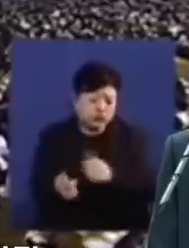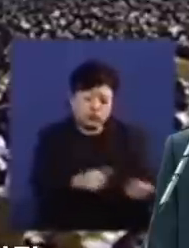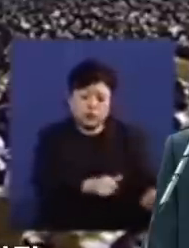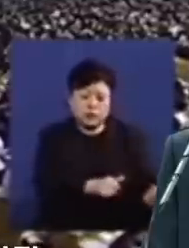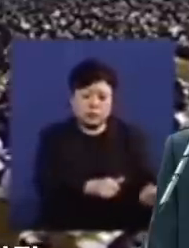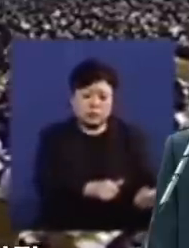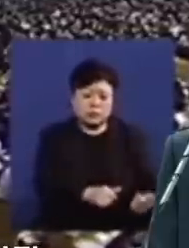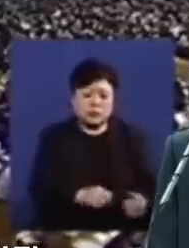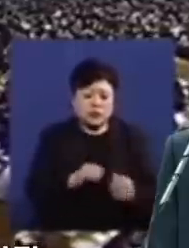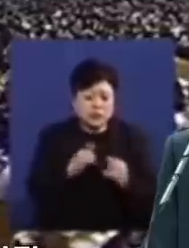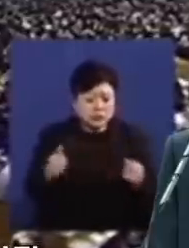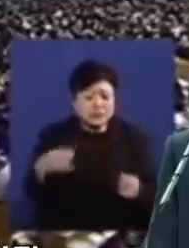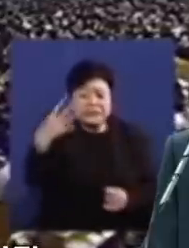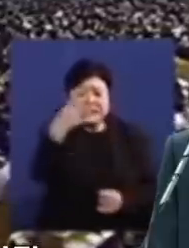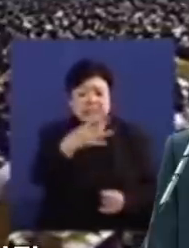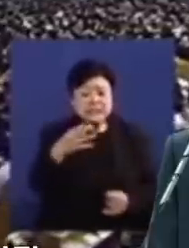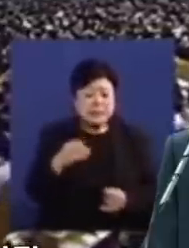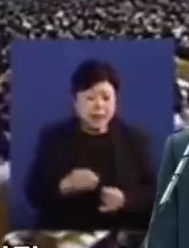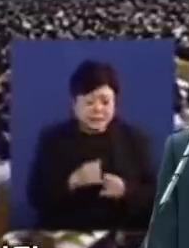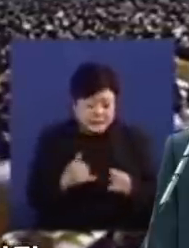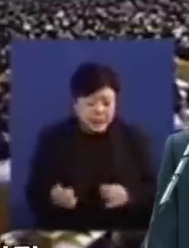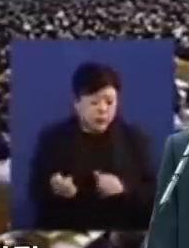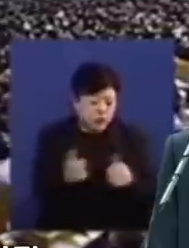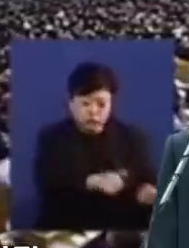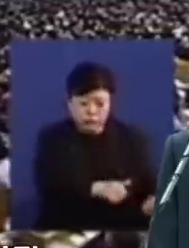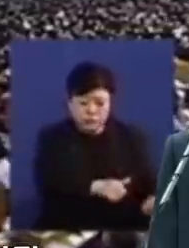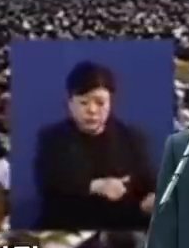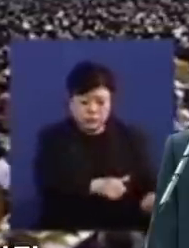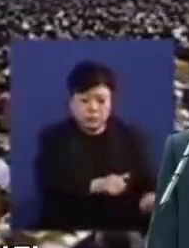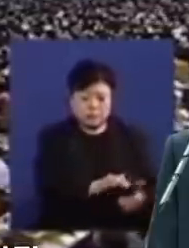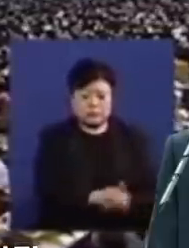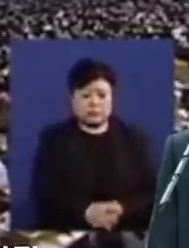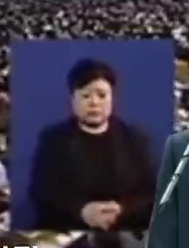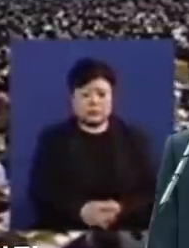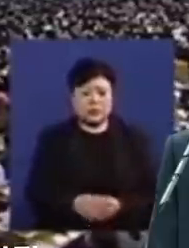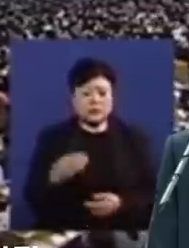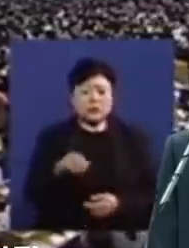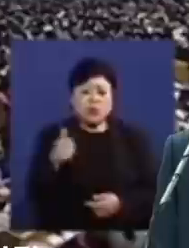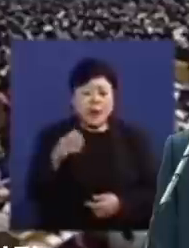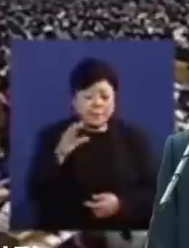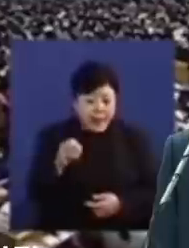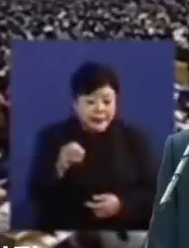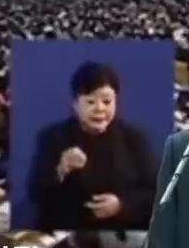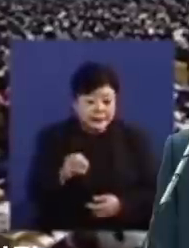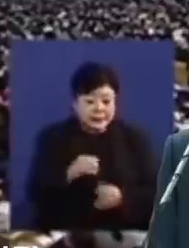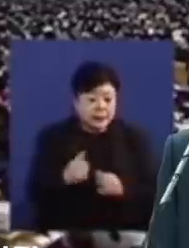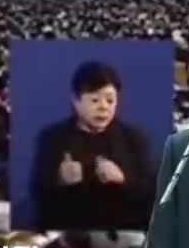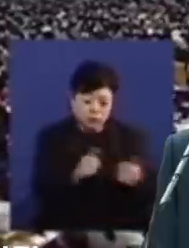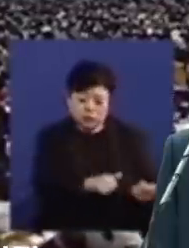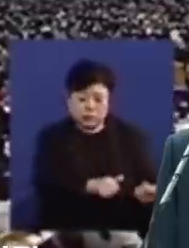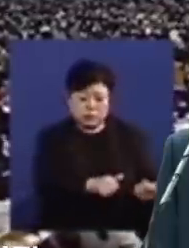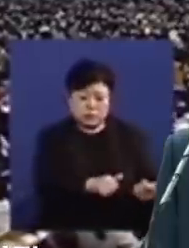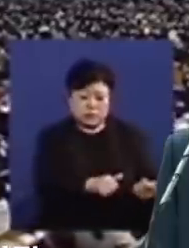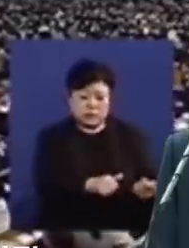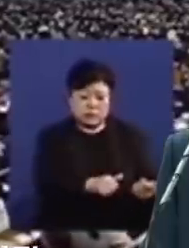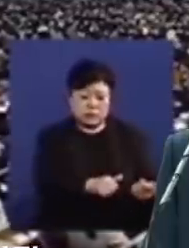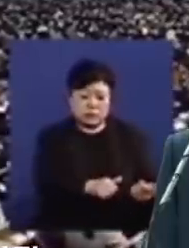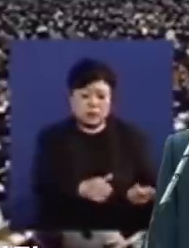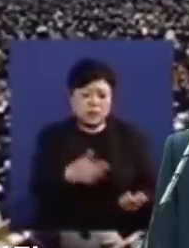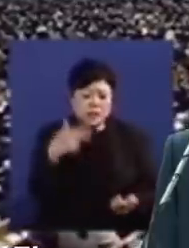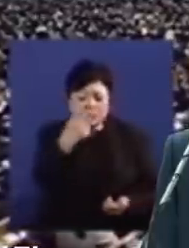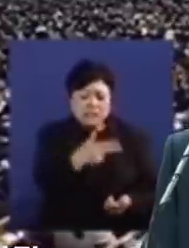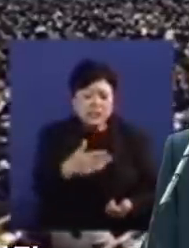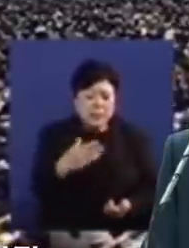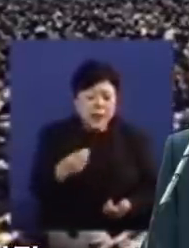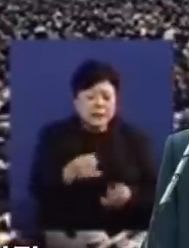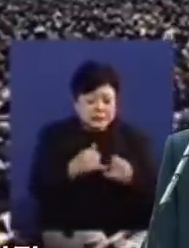무고한 시민 4000만 명을 그래서 4500만 명을 죽여서 모두 7000만 명